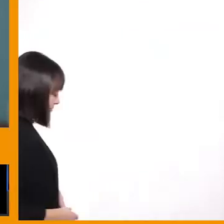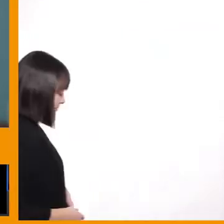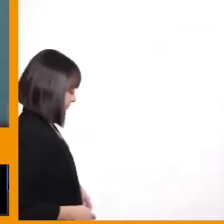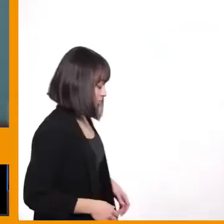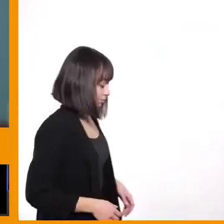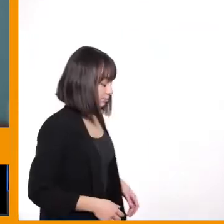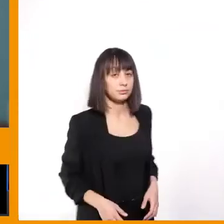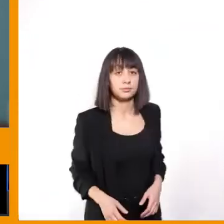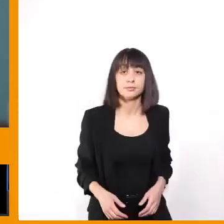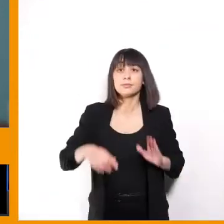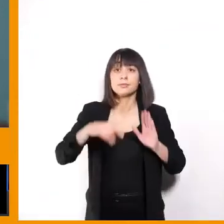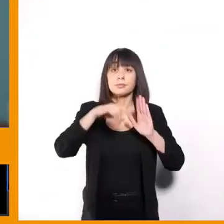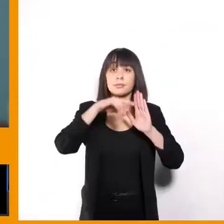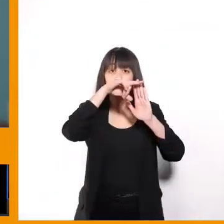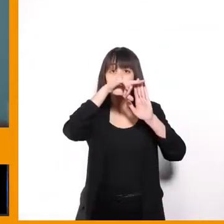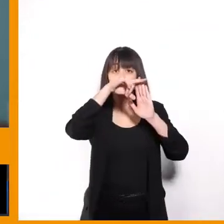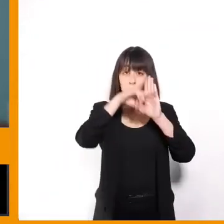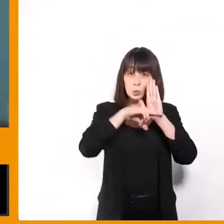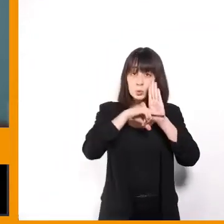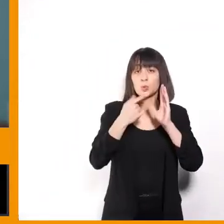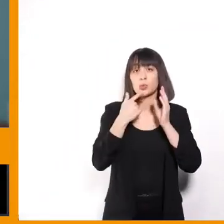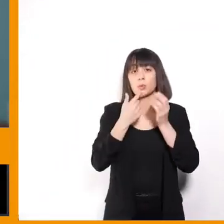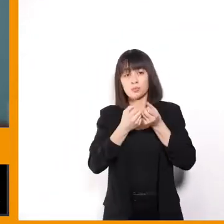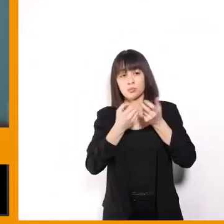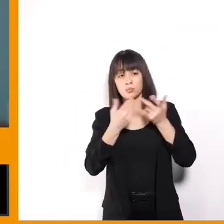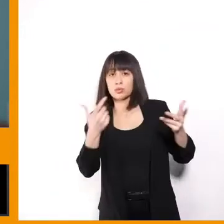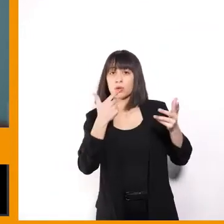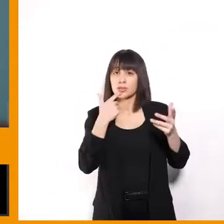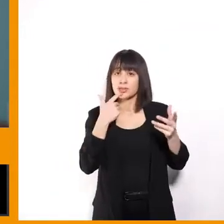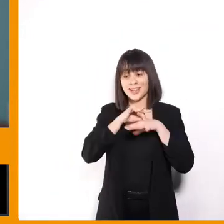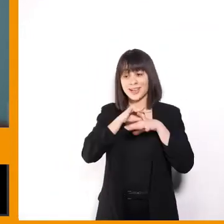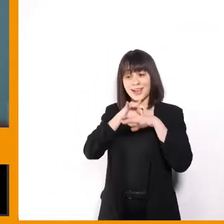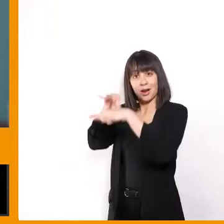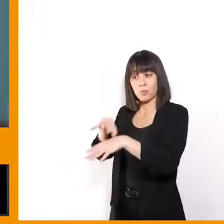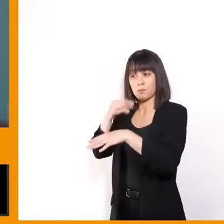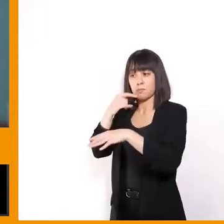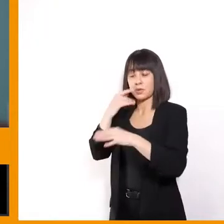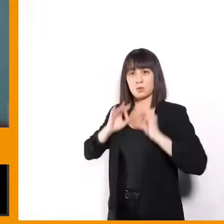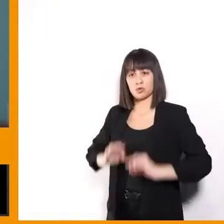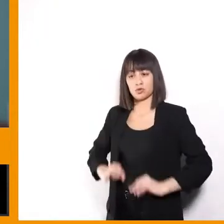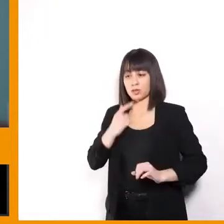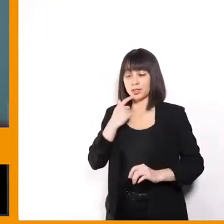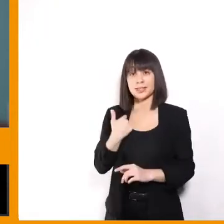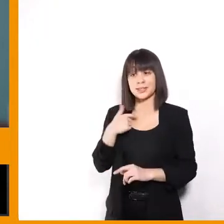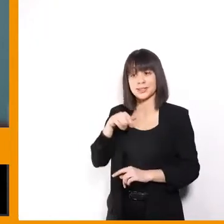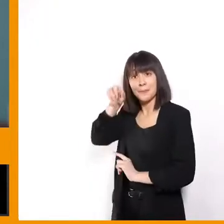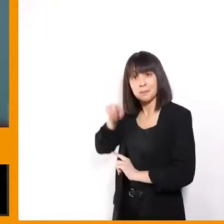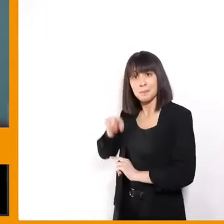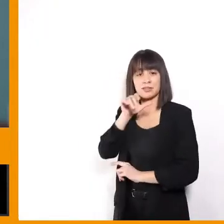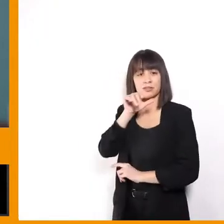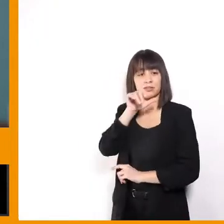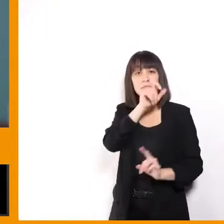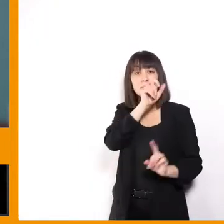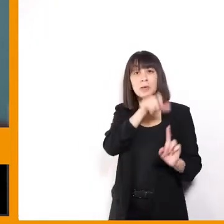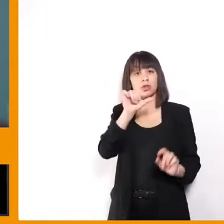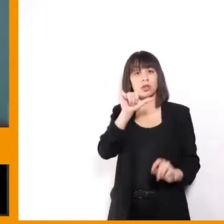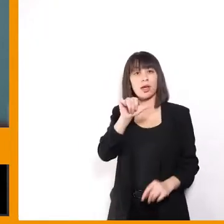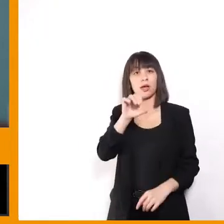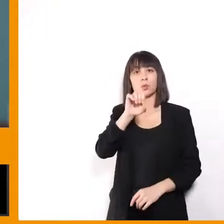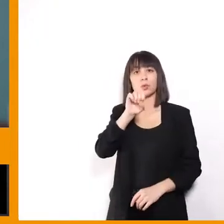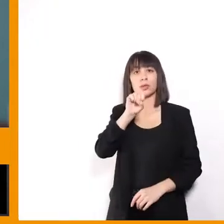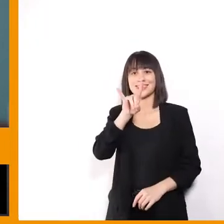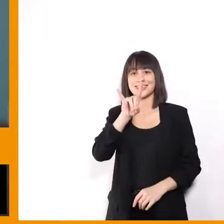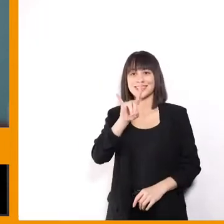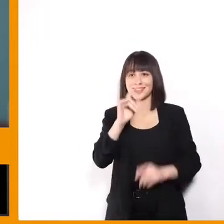veux donner un vrai statut aux accompagnants scolaires AESH, de façon à ce qu'ils aient des perspectives de carrière et à ce qu'on les